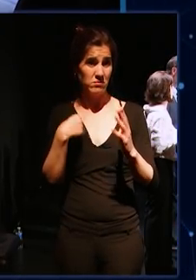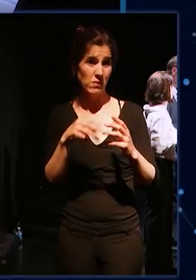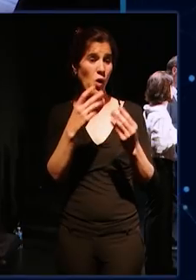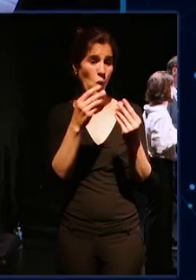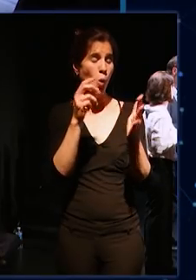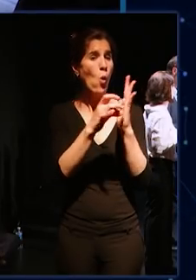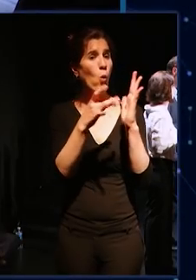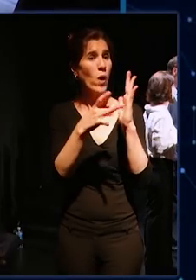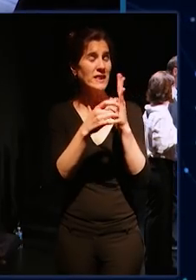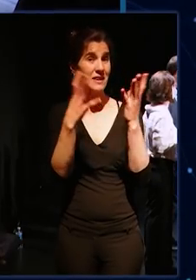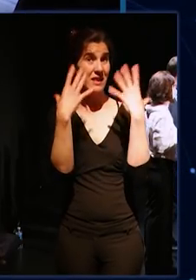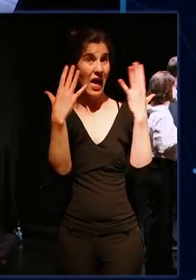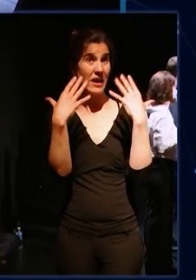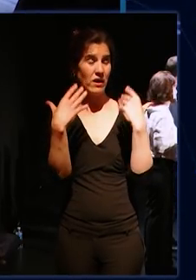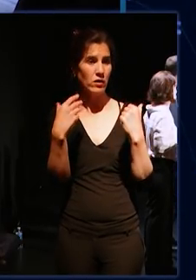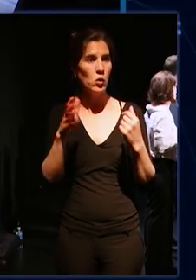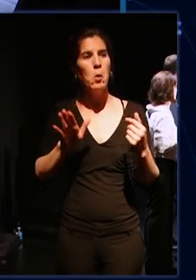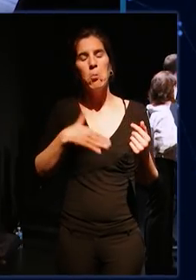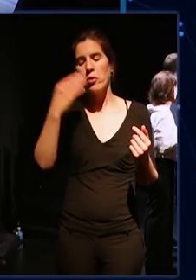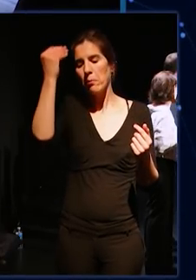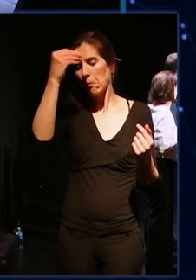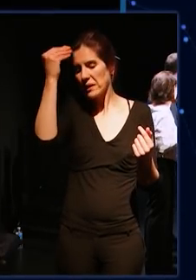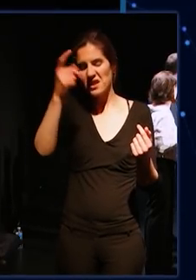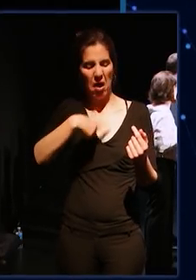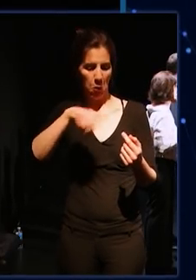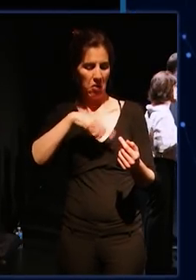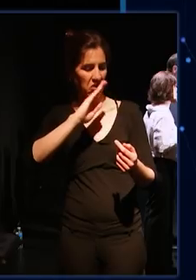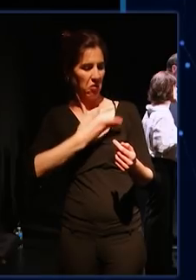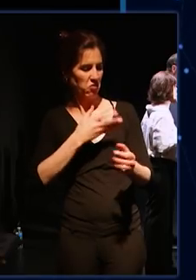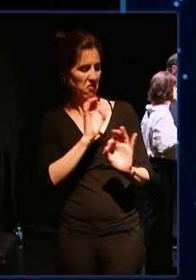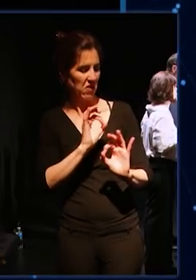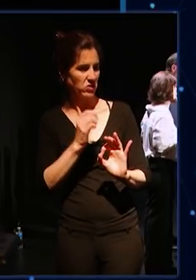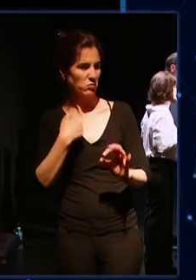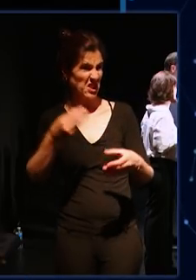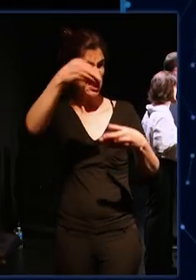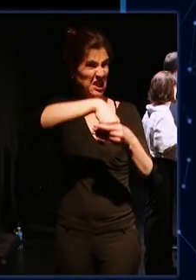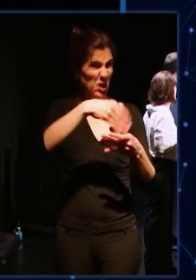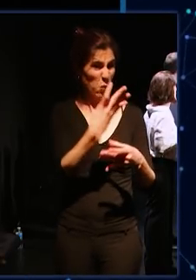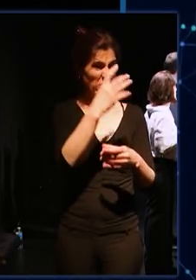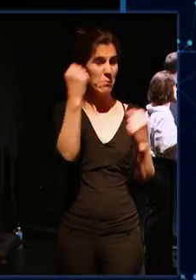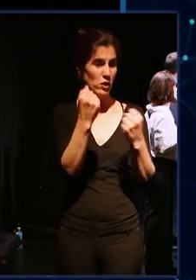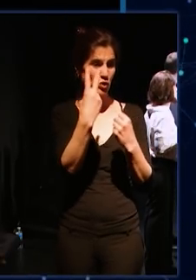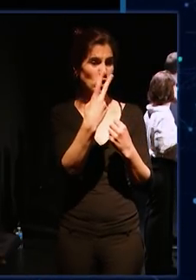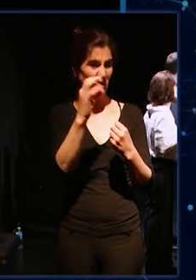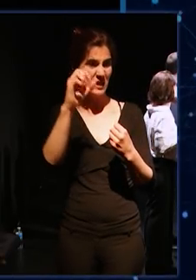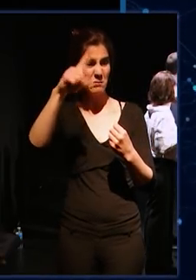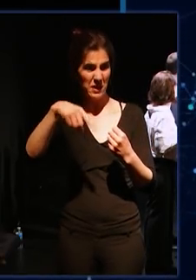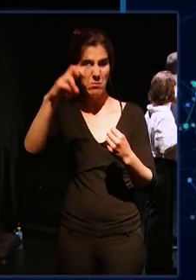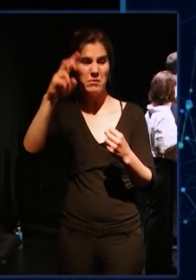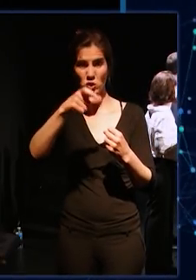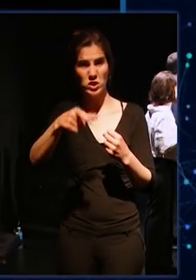Podem fer escarafalls o pensar que a nosaltres no ens toca, que no som aquests 4.200.000 persones perquè tenim el Montseny i ens corre